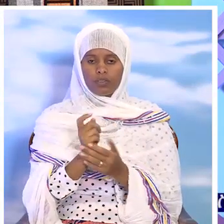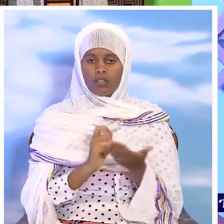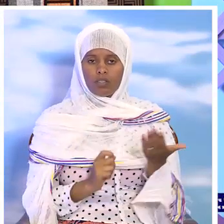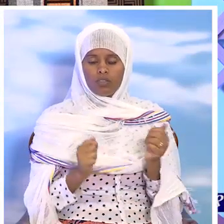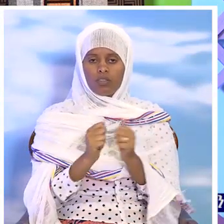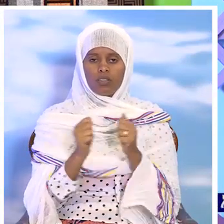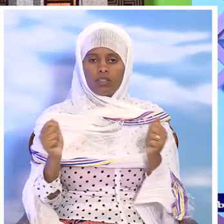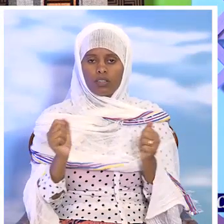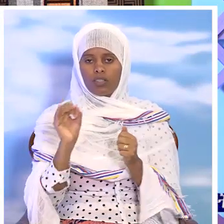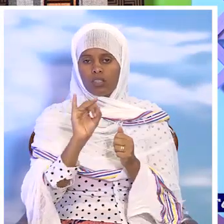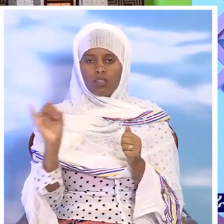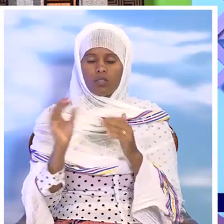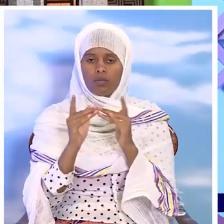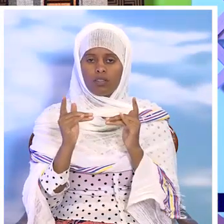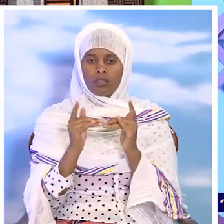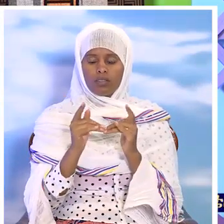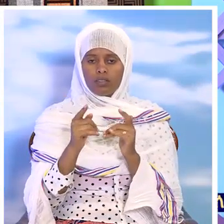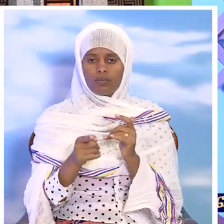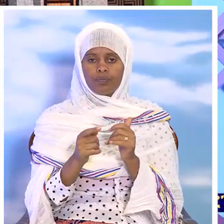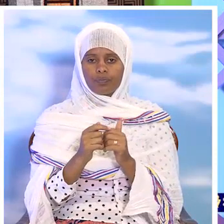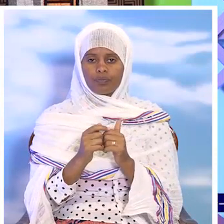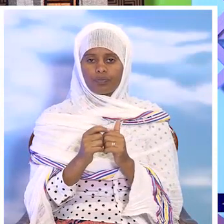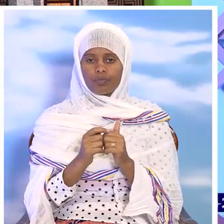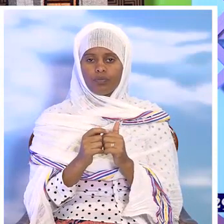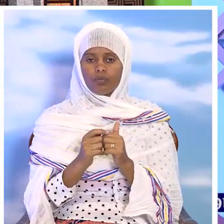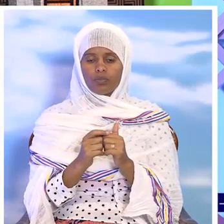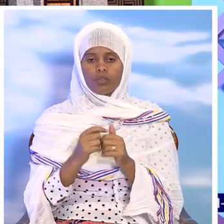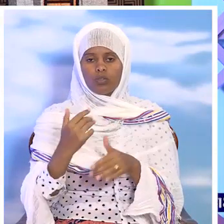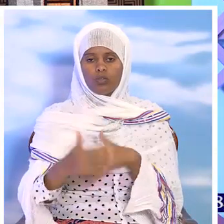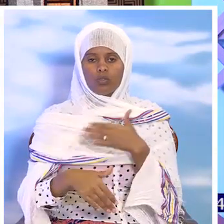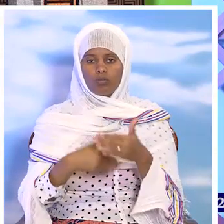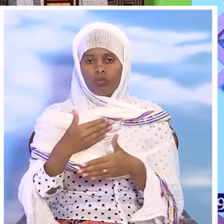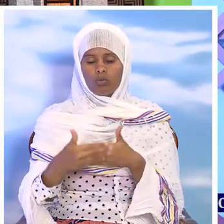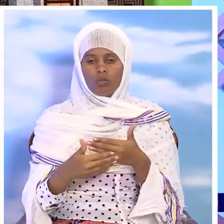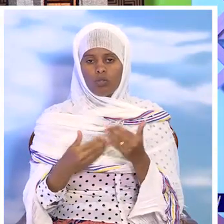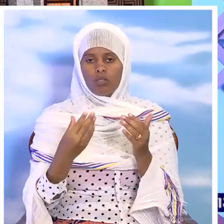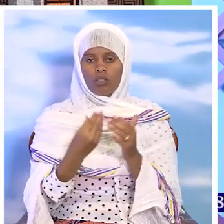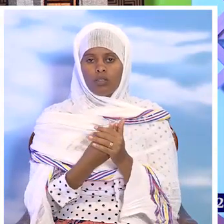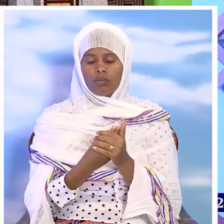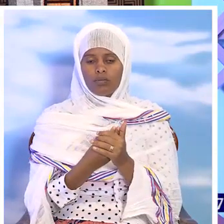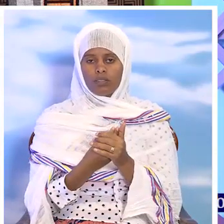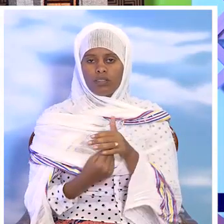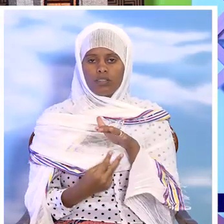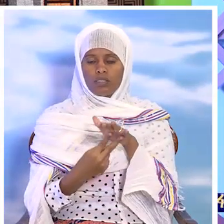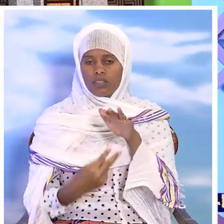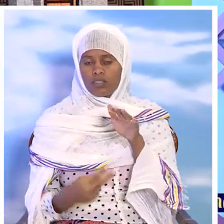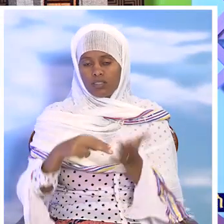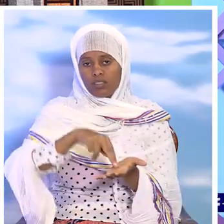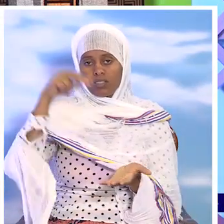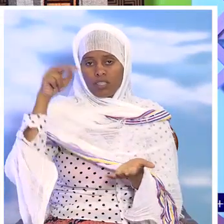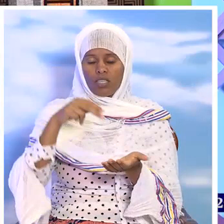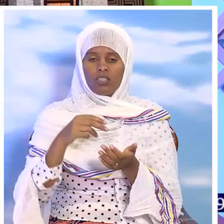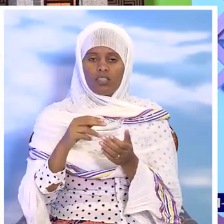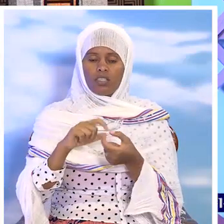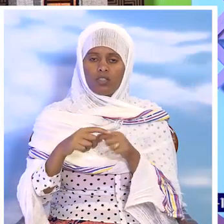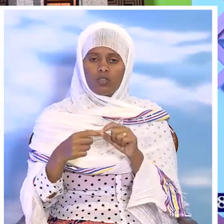ግና ሊቃውንቲ ቤተ ክርስቲያን እውን ነዚ ዝዝምርዎ ምስ ትንሳኤ ተታሒዙ ዝኸይድ ነዚ ዕለት እዚ እውን ተታሒዙ ዝኸይድ ኢልና ዝገለፅናዮ